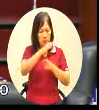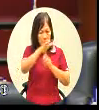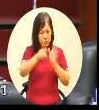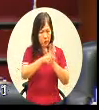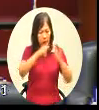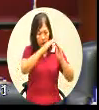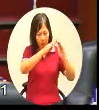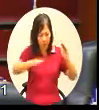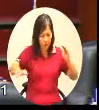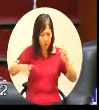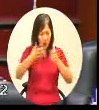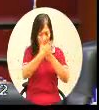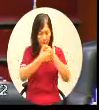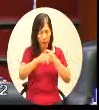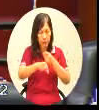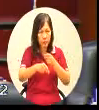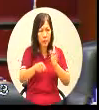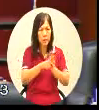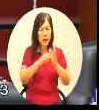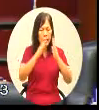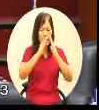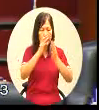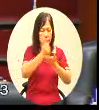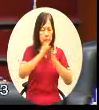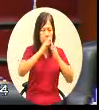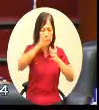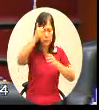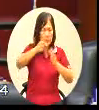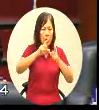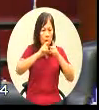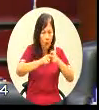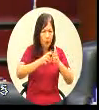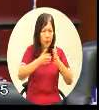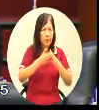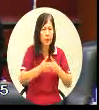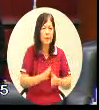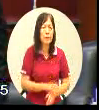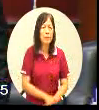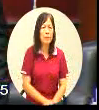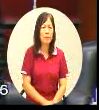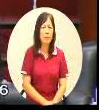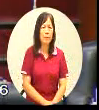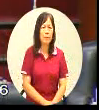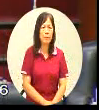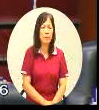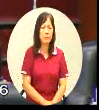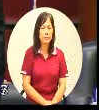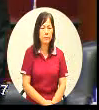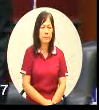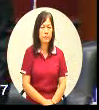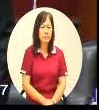保护的部分，是请市长能够答复一下。 请市长回答。